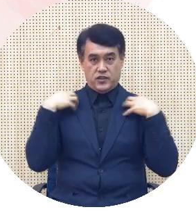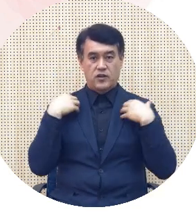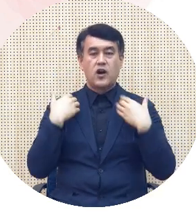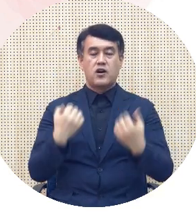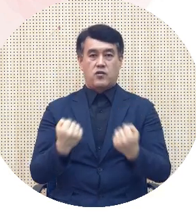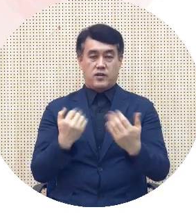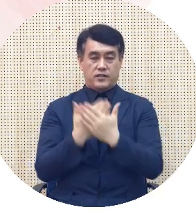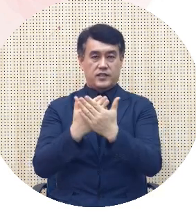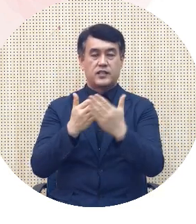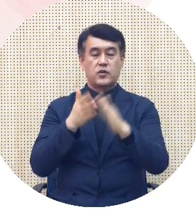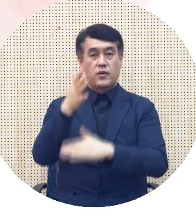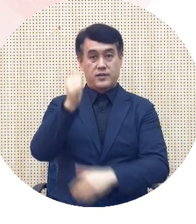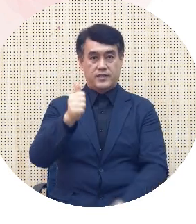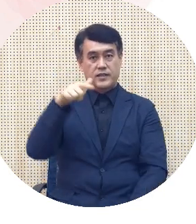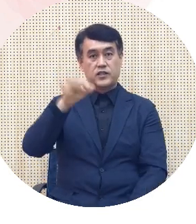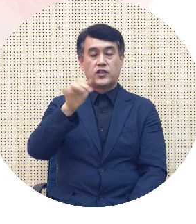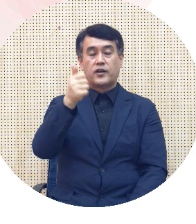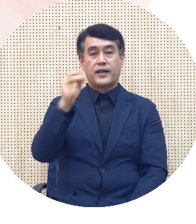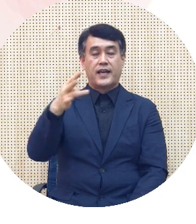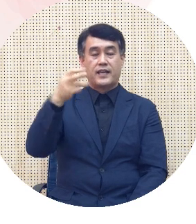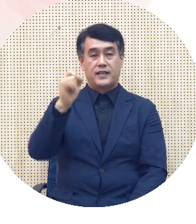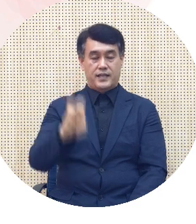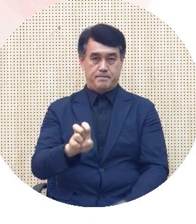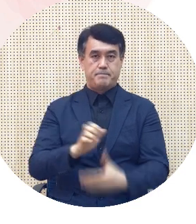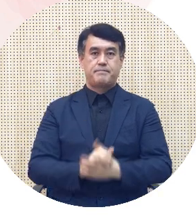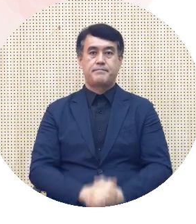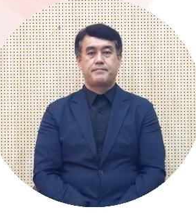건강증진과장 정혜림,